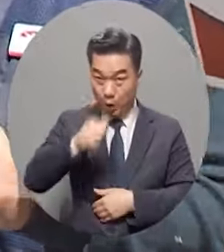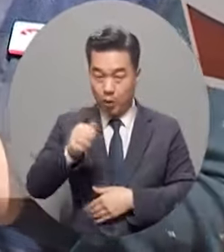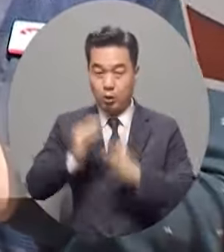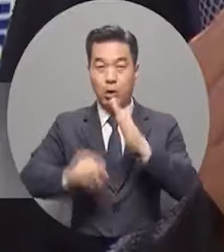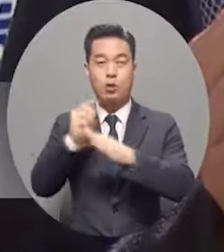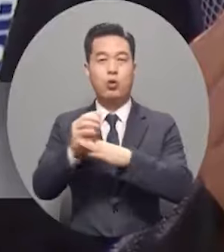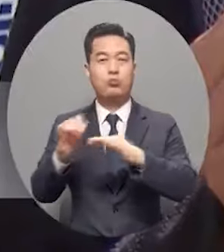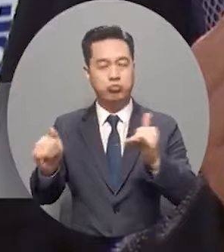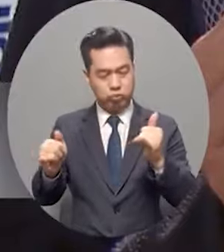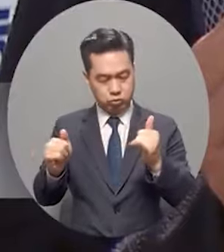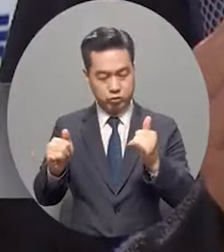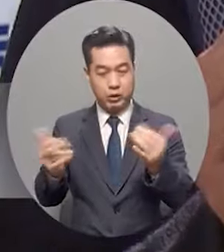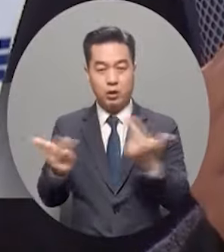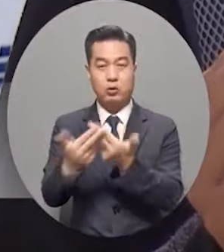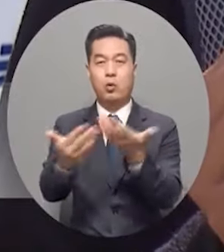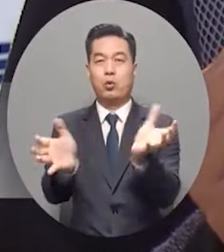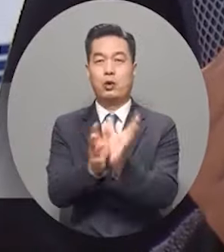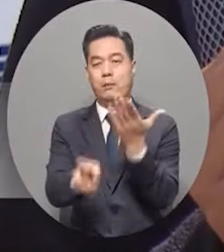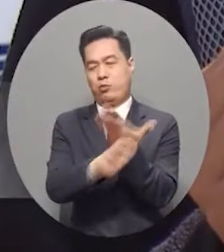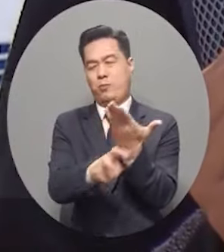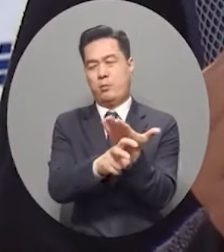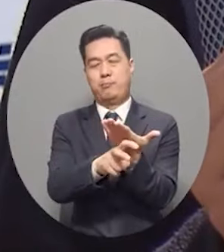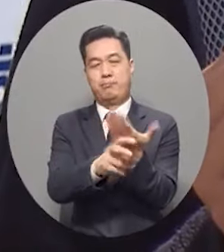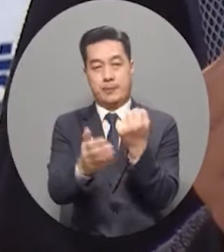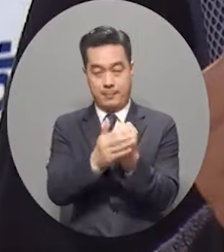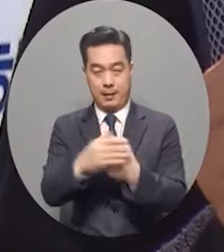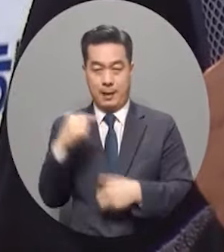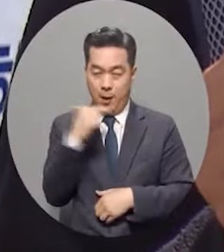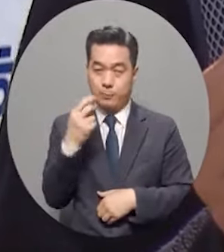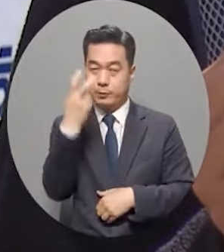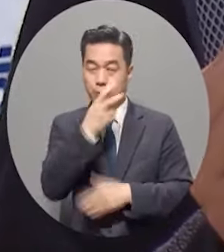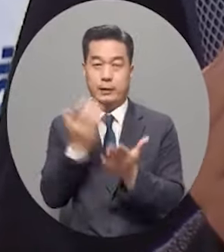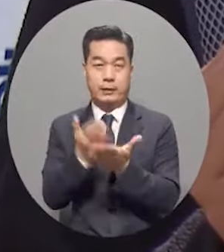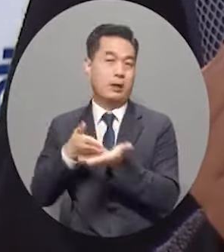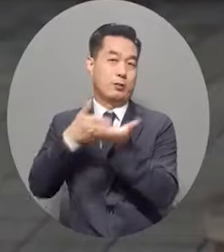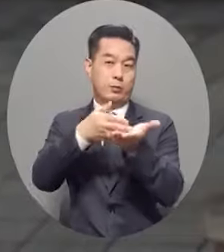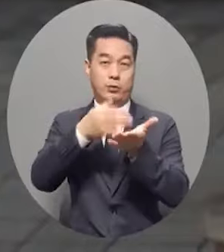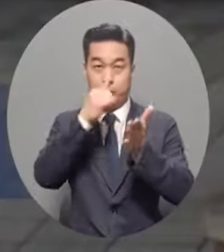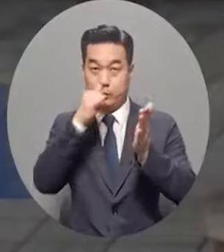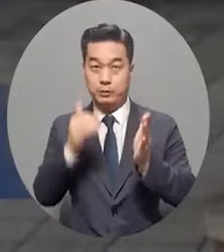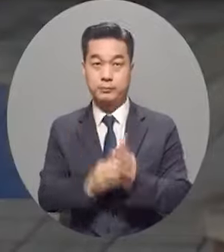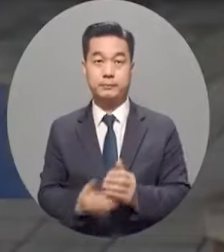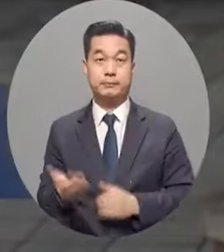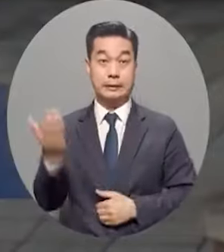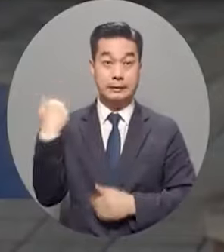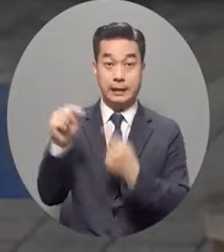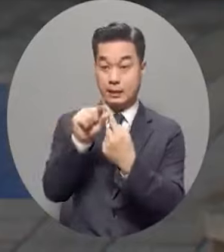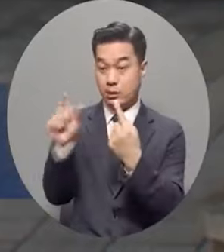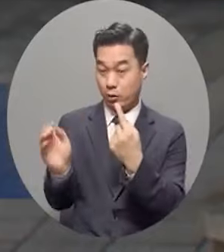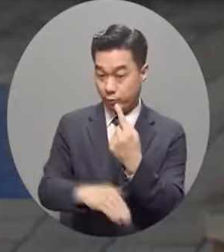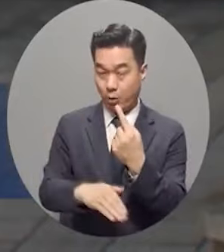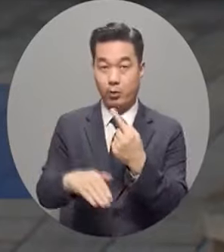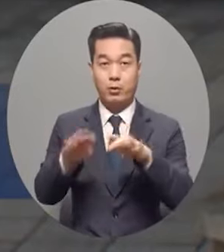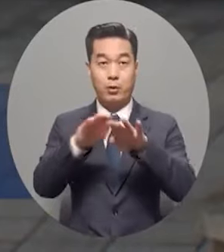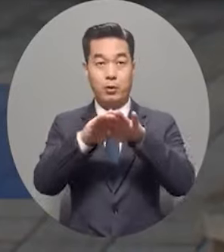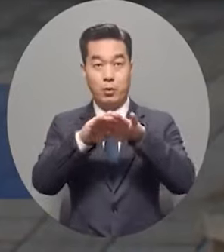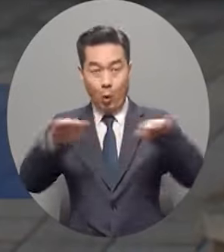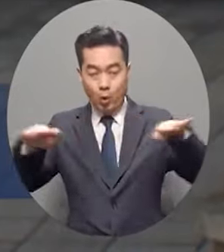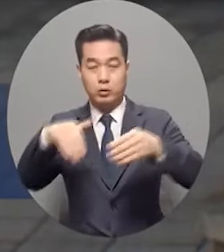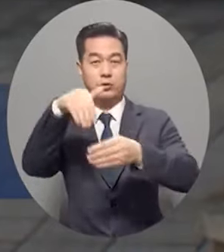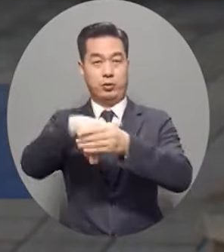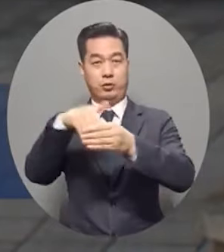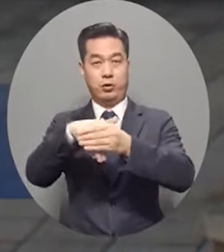명백한 불법 선거운동이라며 엄정한 조사를 촉구했습니다. 지난 1월부터 공정선거 그리고 선거